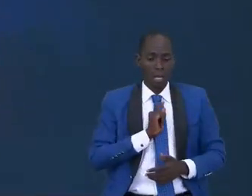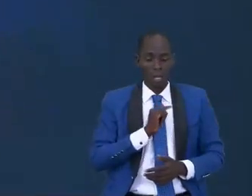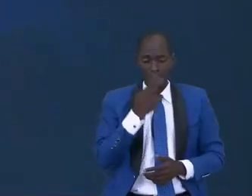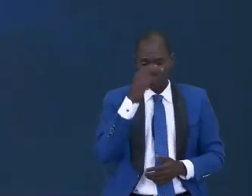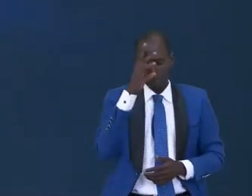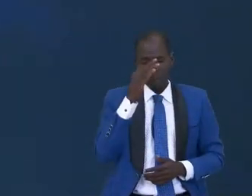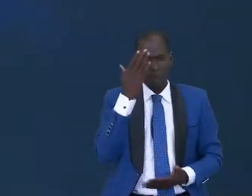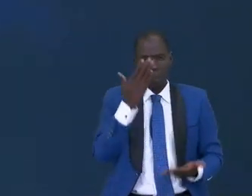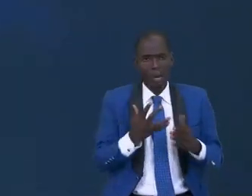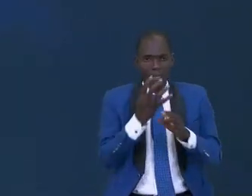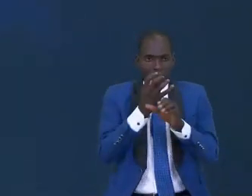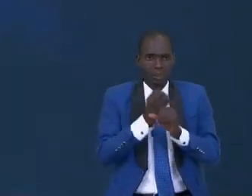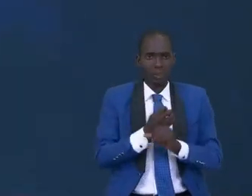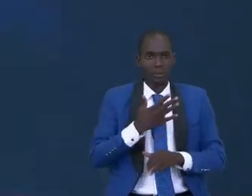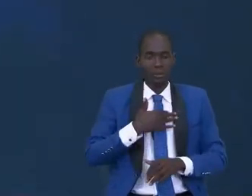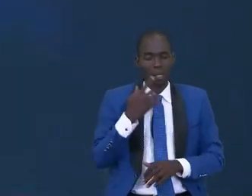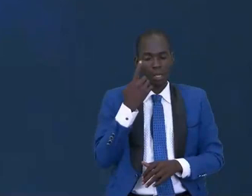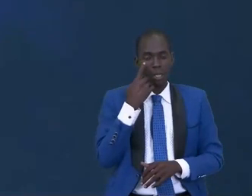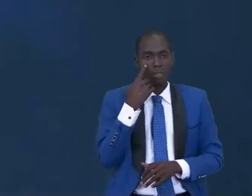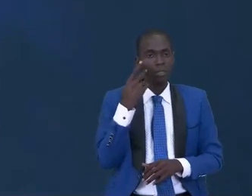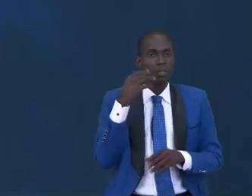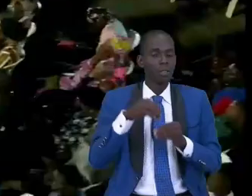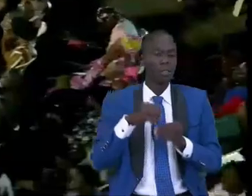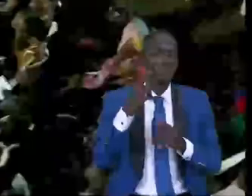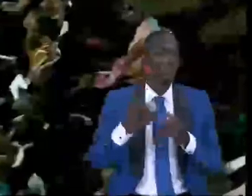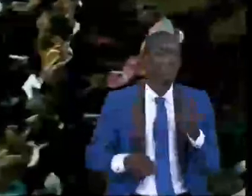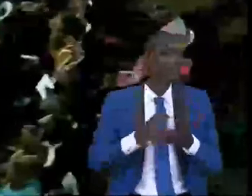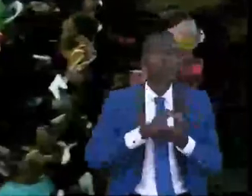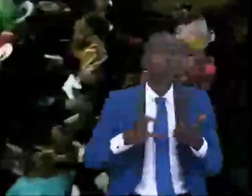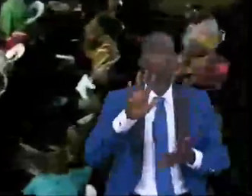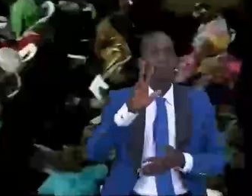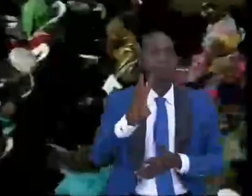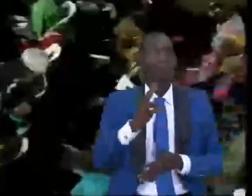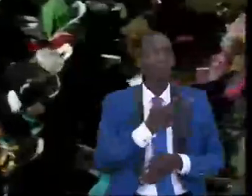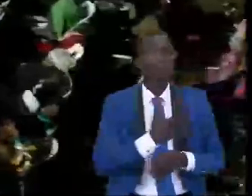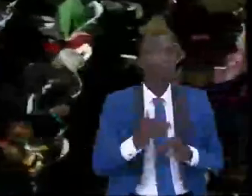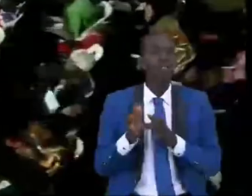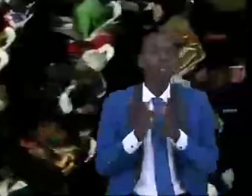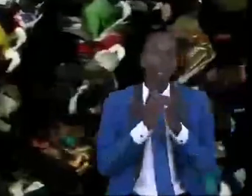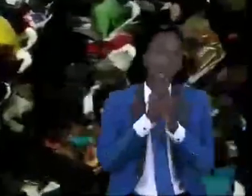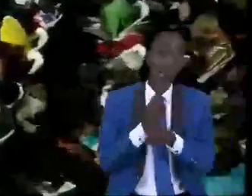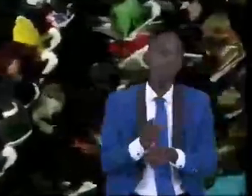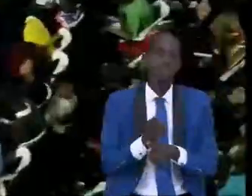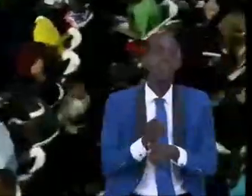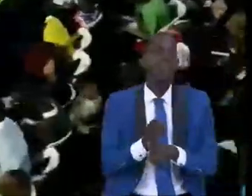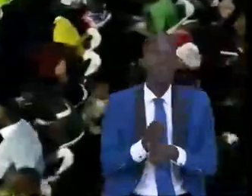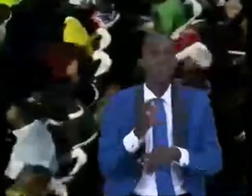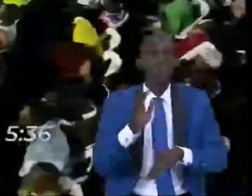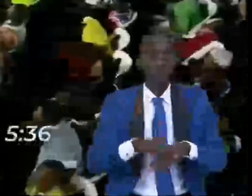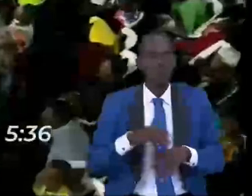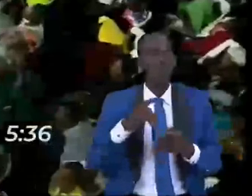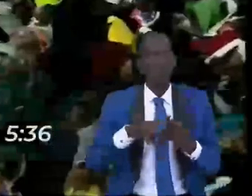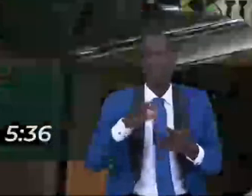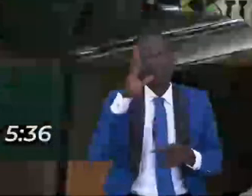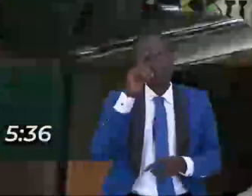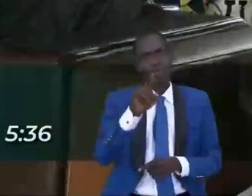l'aveugle, que je recouvre la vue. Vois le verset 52. Et Jésus lui dit,